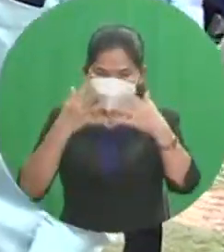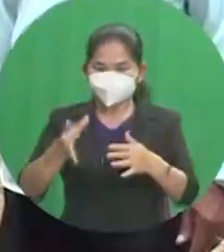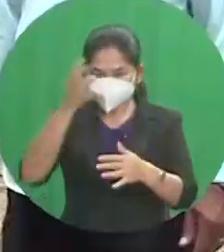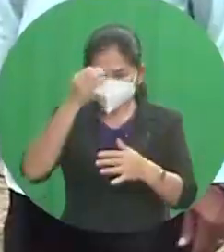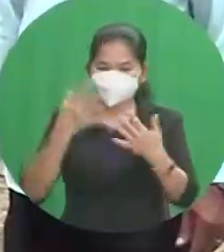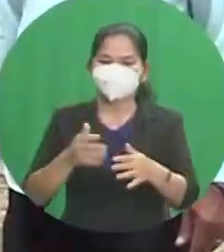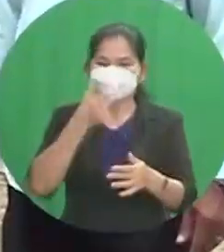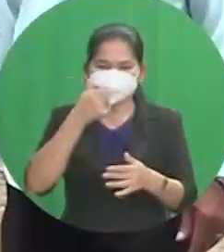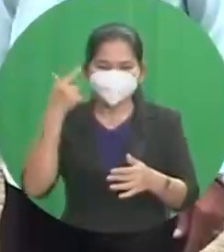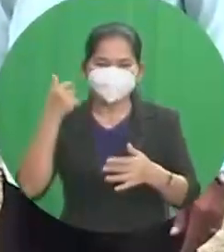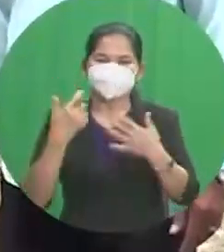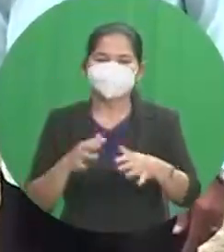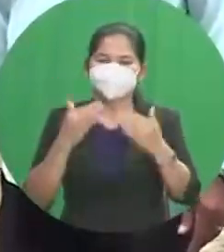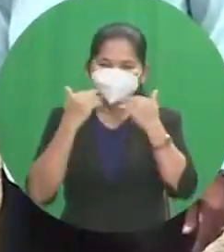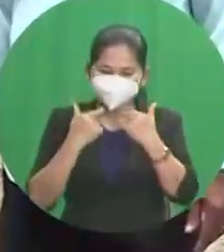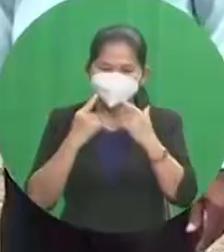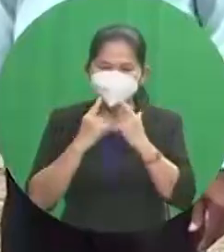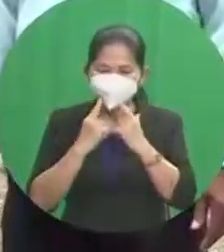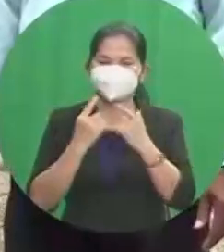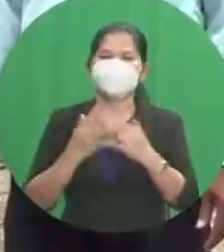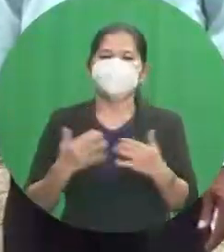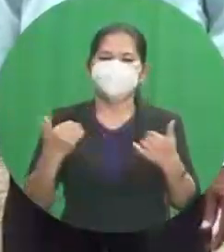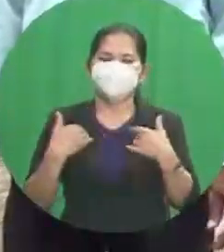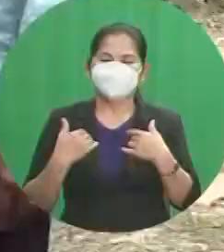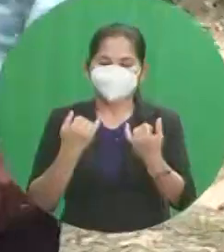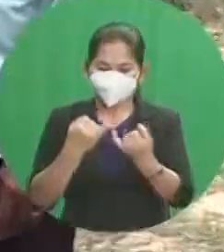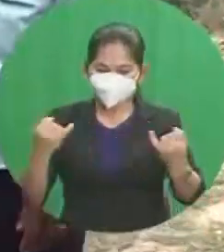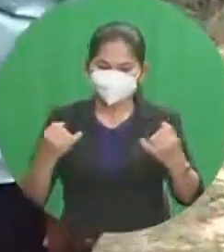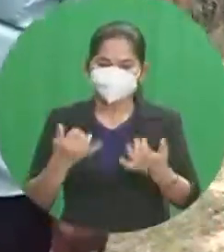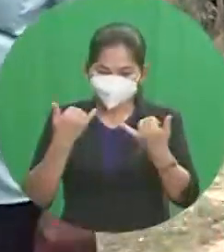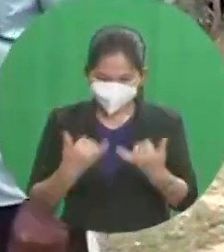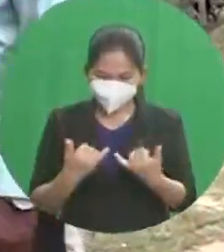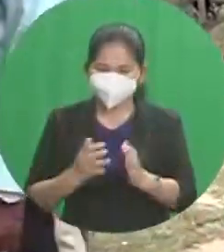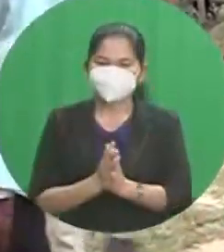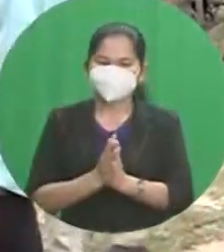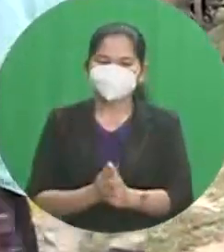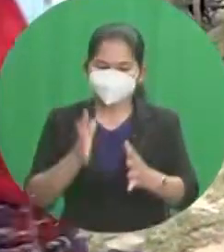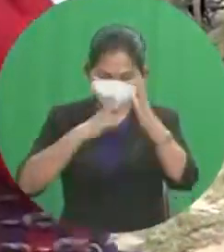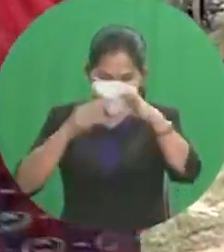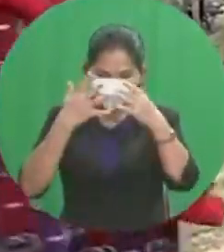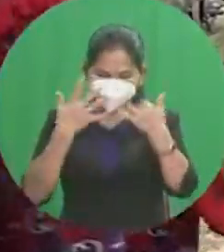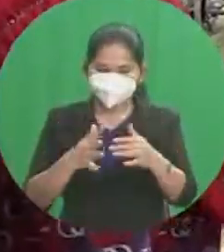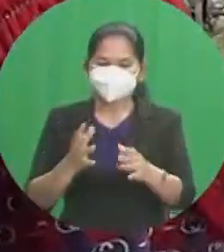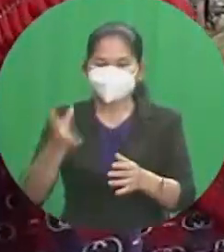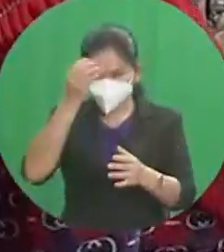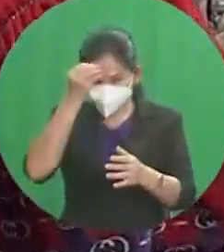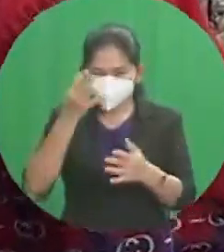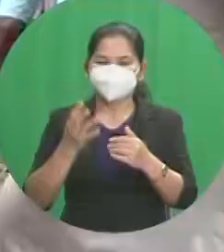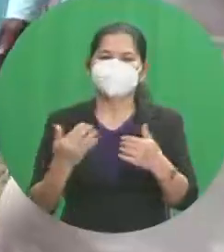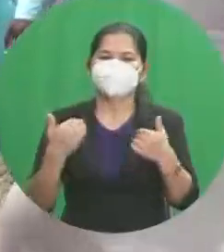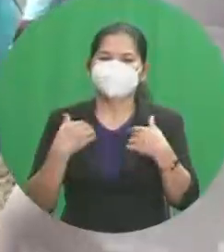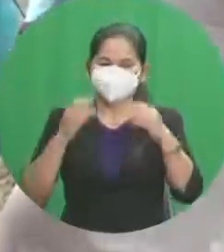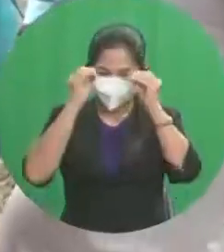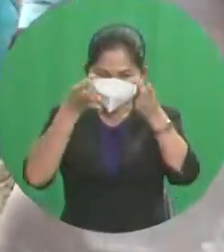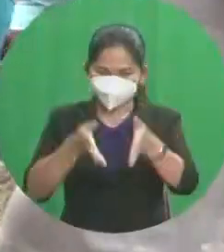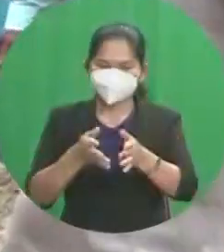កុំឲ្យឪពុកម្ដាយរបស់យើងអស់សង្ឃឹមដោយសារយើងព្រោះវ័យក្មួយៗនាពេលនេះគឺជាវ័យសិក្សាវ័យក្រេបជញ្ជក់ចំណេះដឹងពីលោក